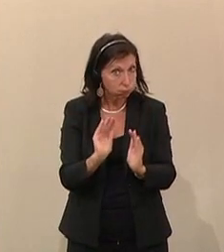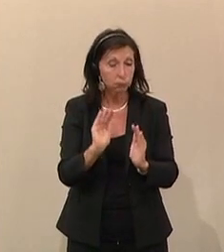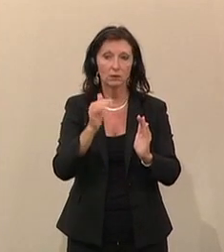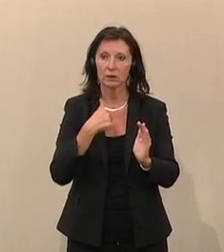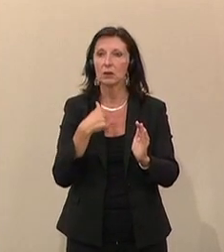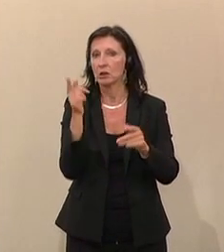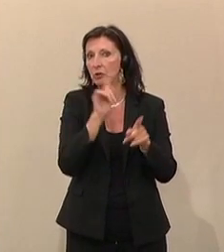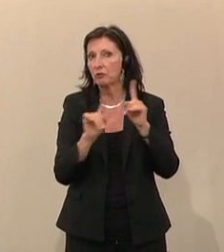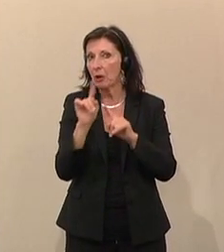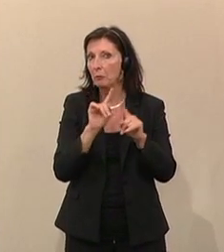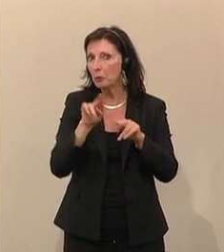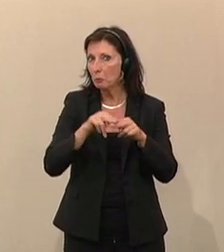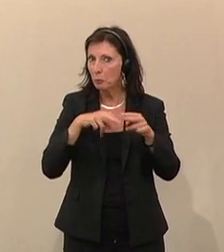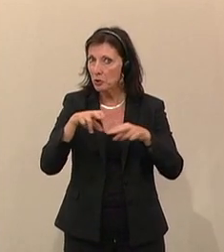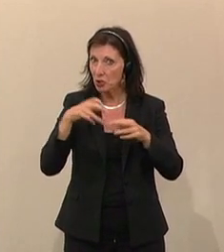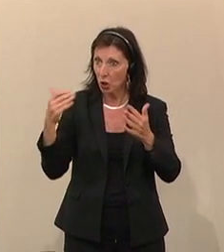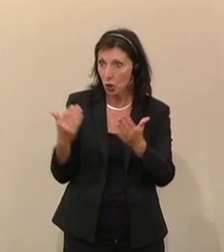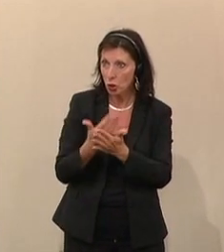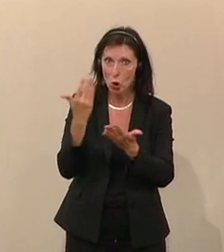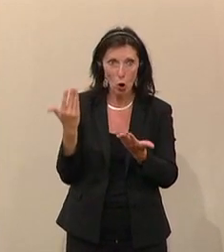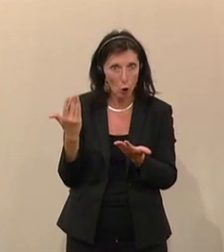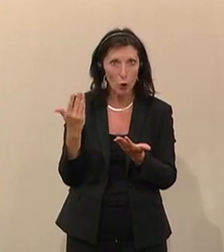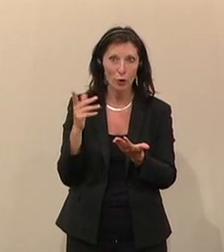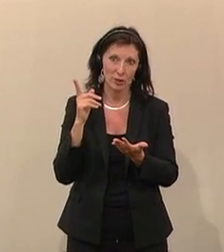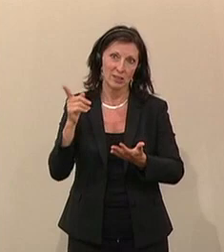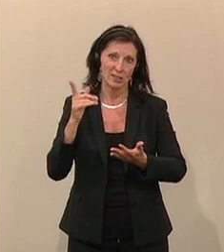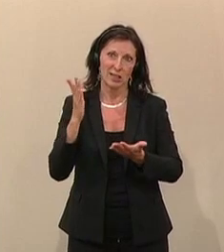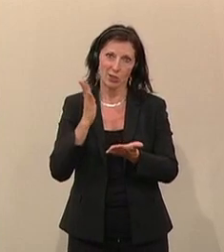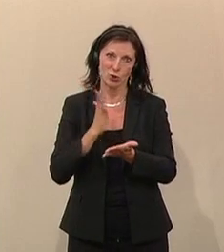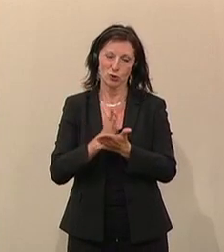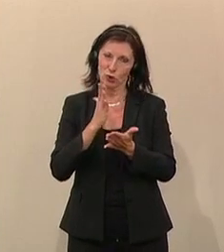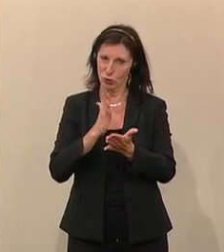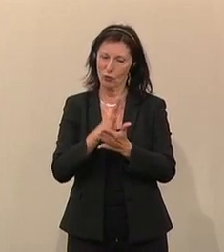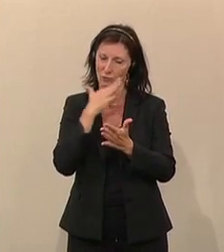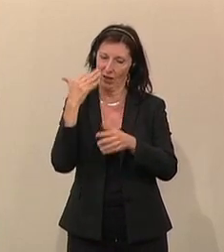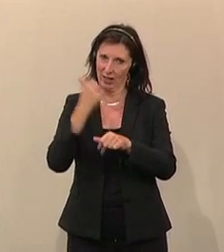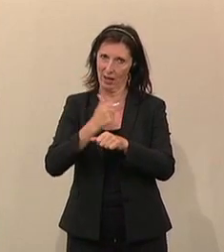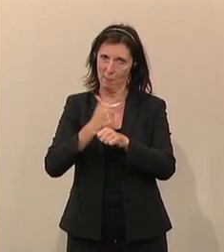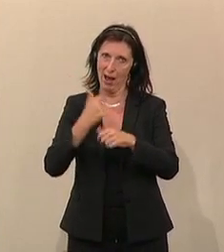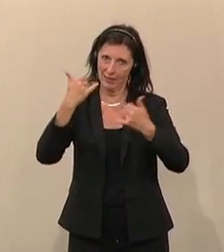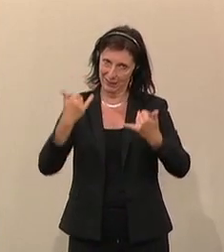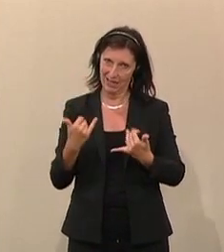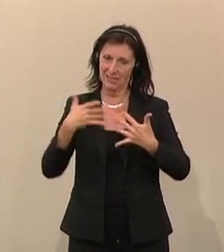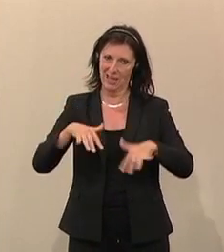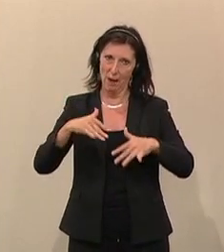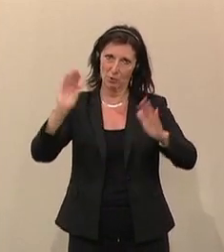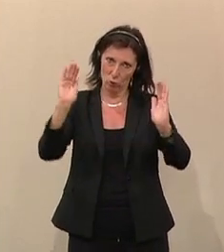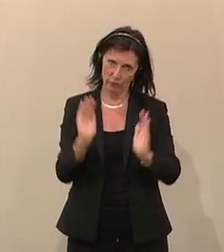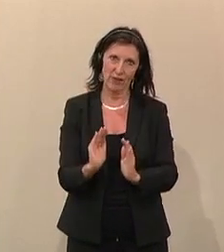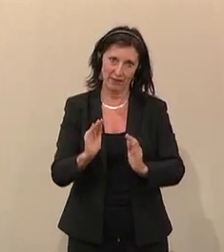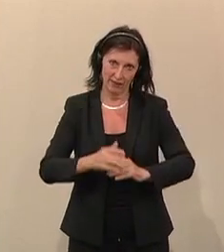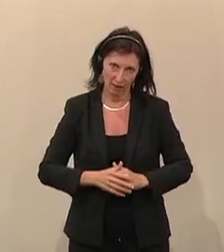an auch die neue bundesregierung hat einen erklecklichen anteil dazu beigetragen um diesen zustand positiv zu